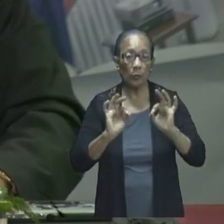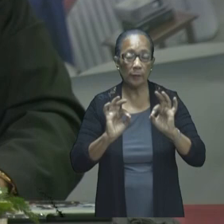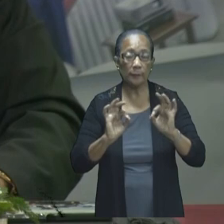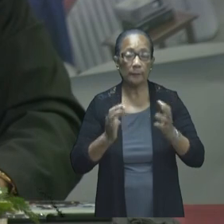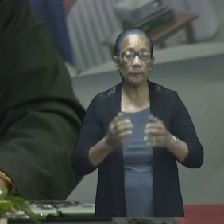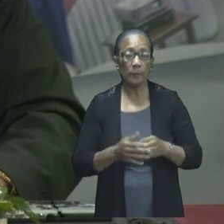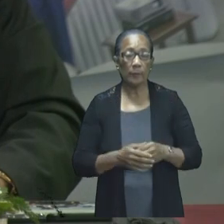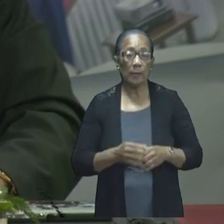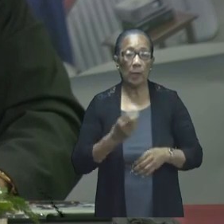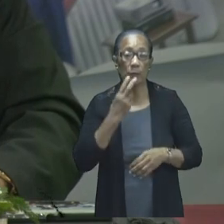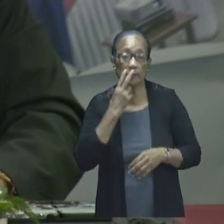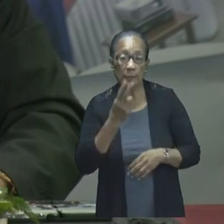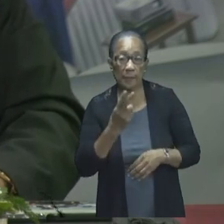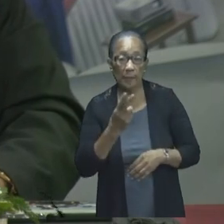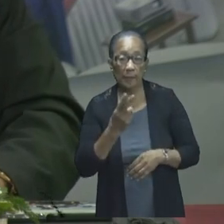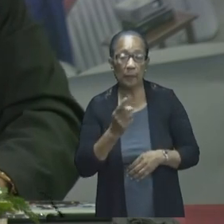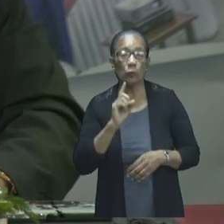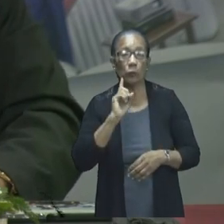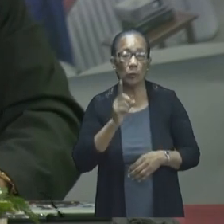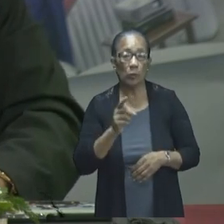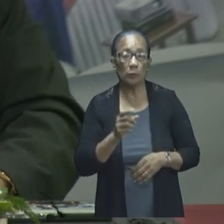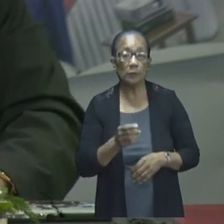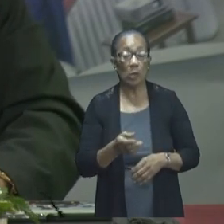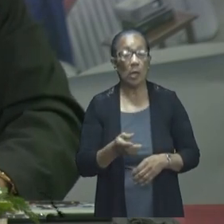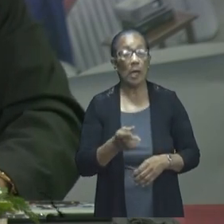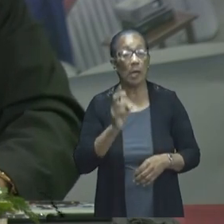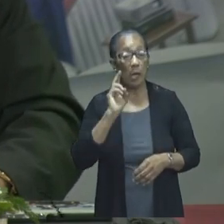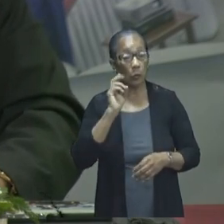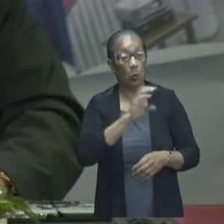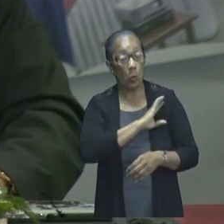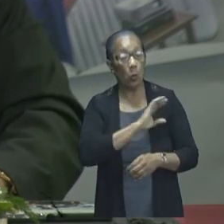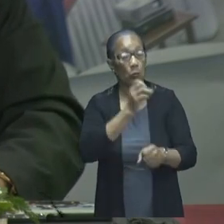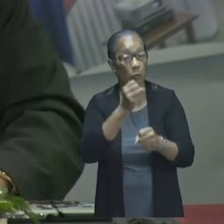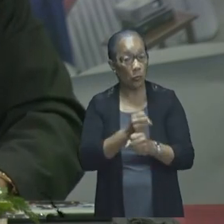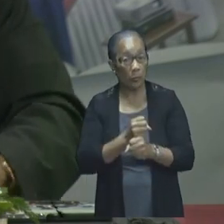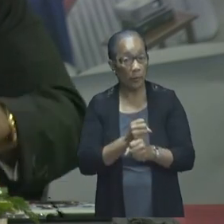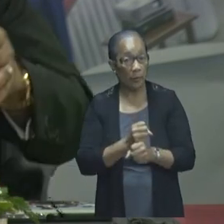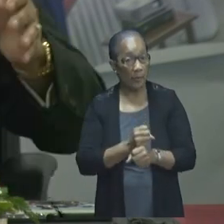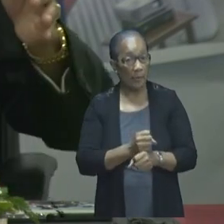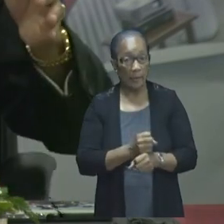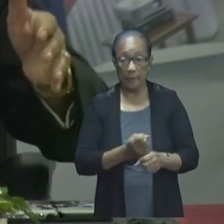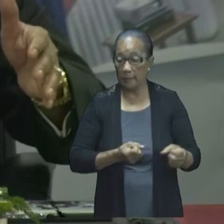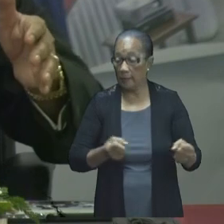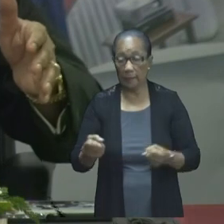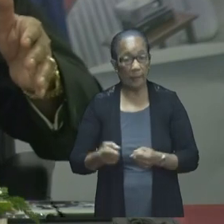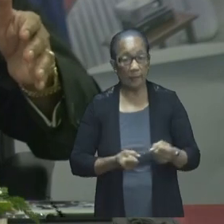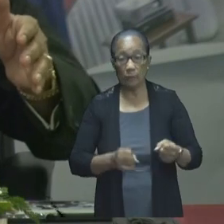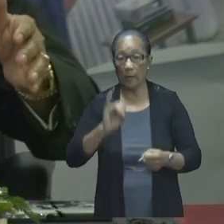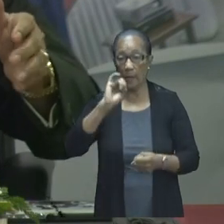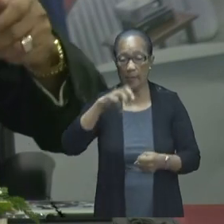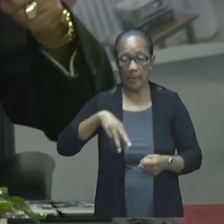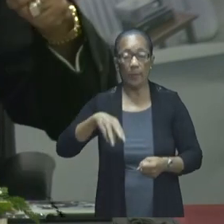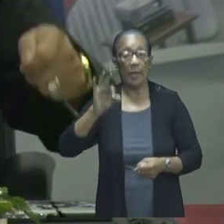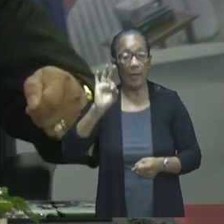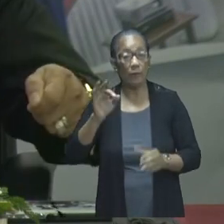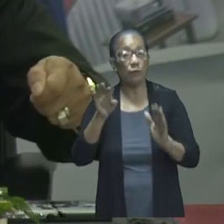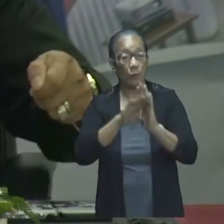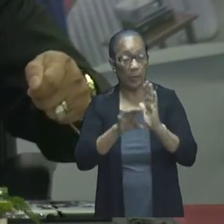meer ziet dat we ons aan ons woord houden het is niet een regering die hier een amf programma